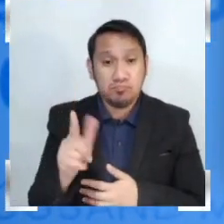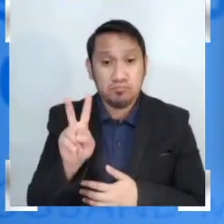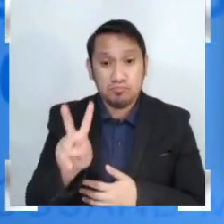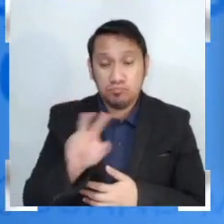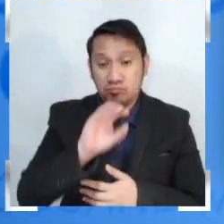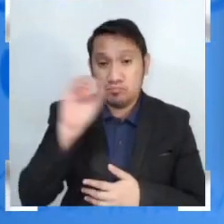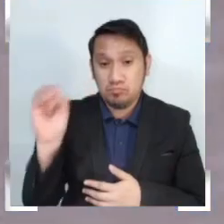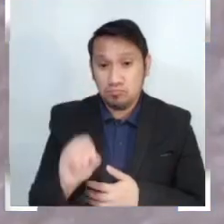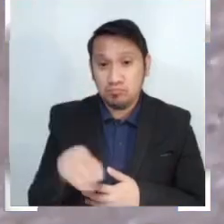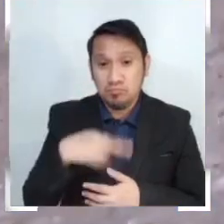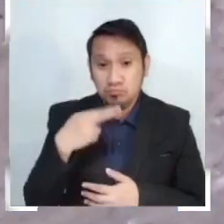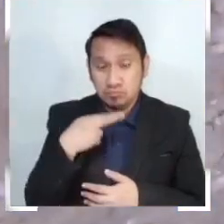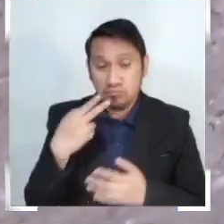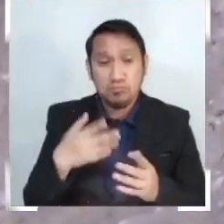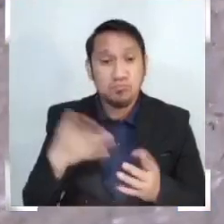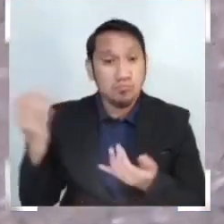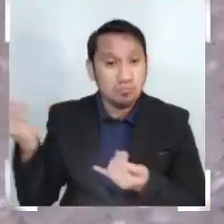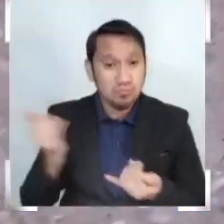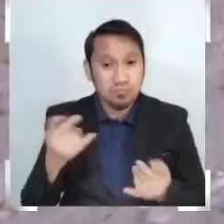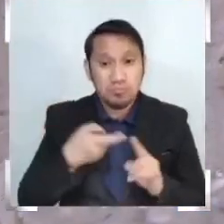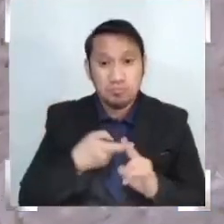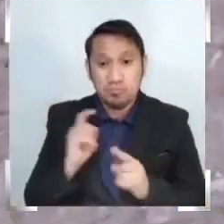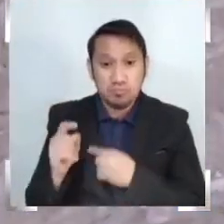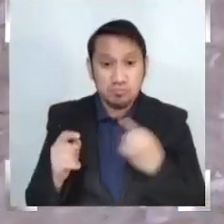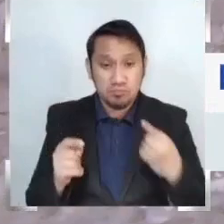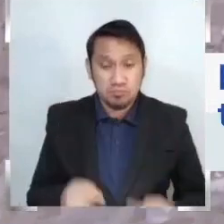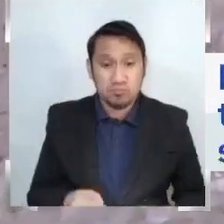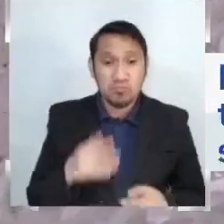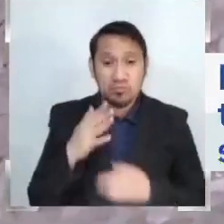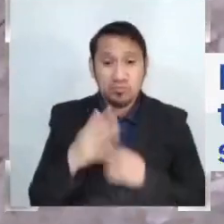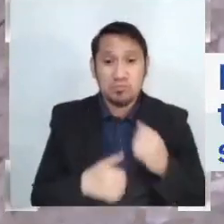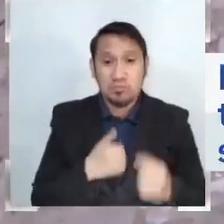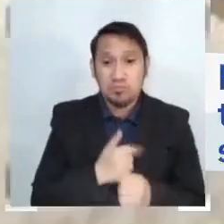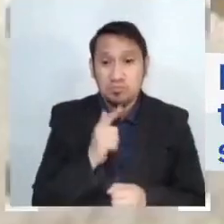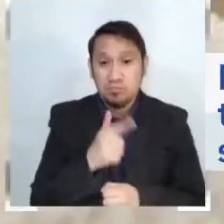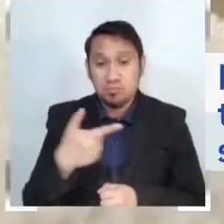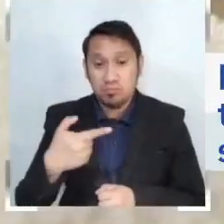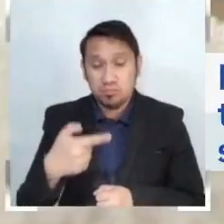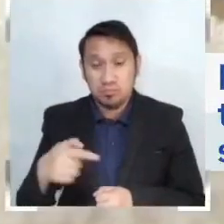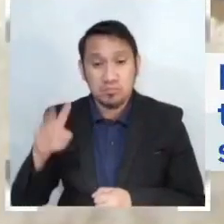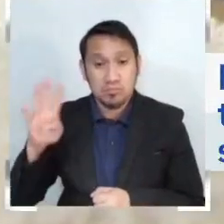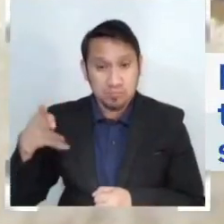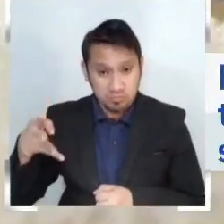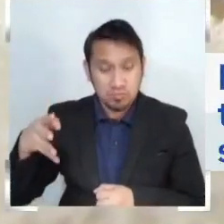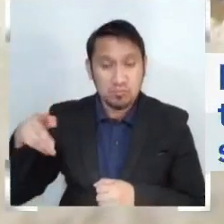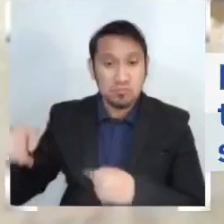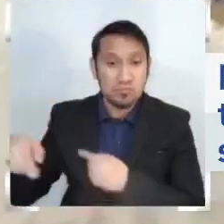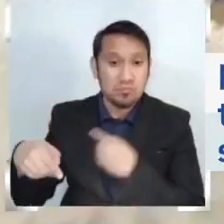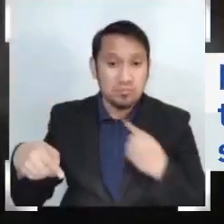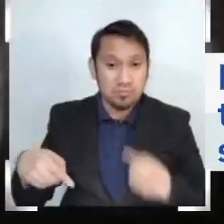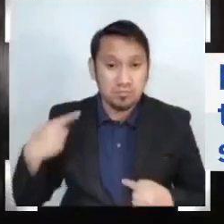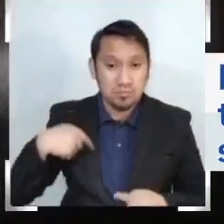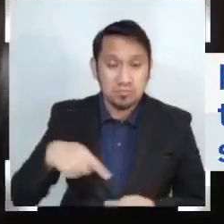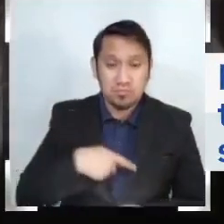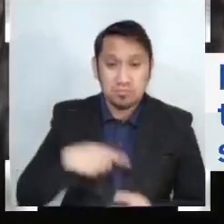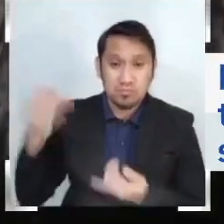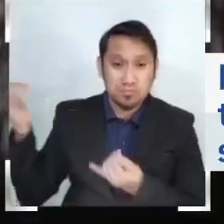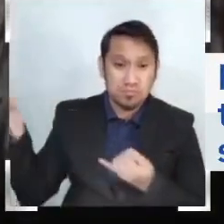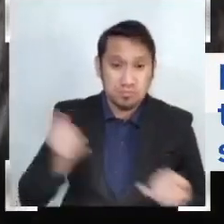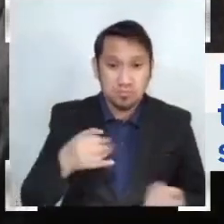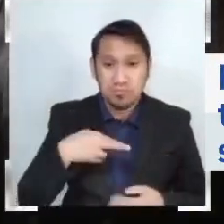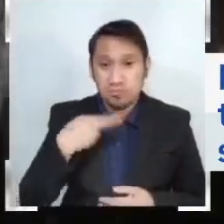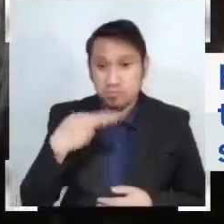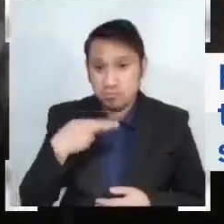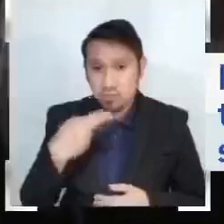ay mula sa China. Noong 2021, ika-apat din ng China sa mga bansang pinagkukunan natin ng bigas. Ayaw